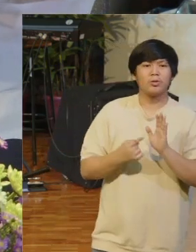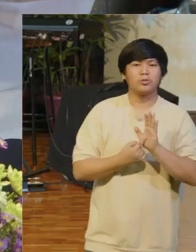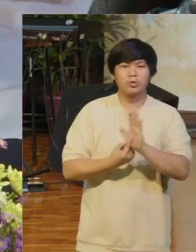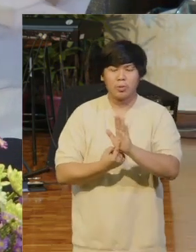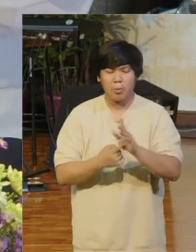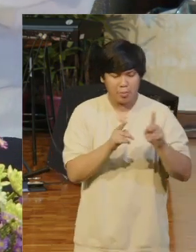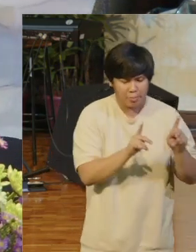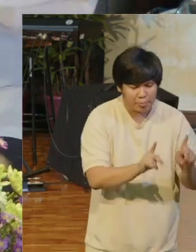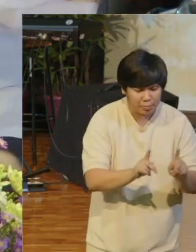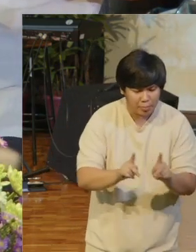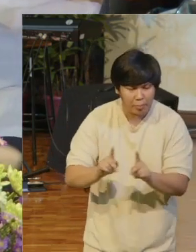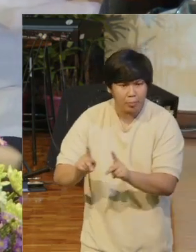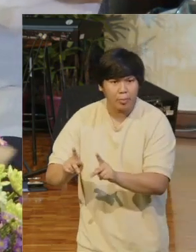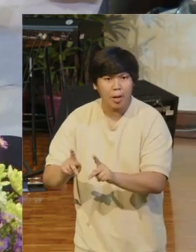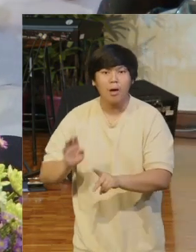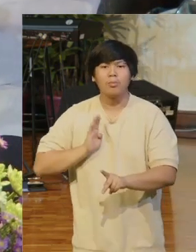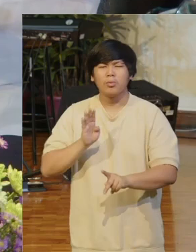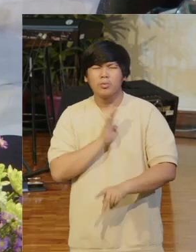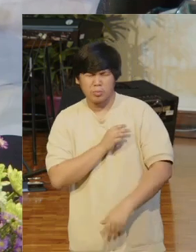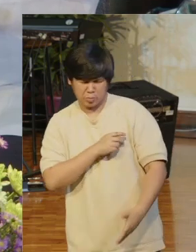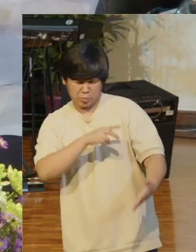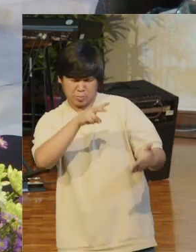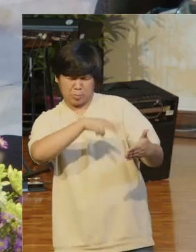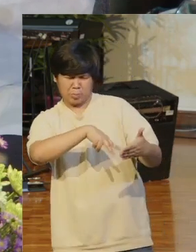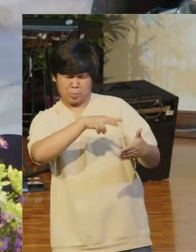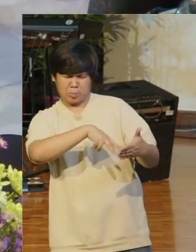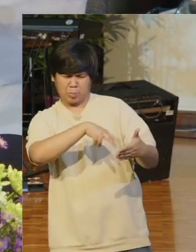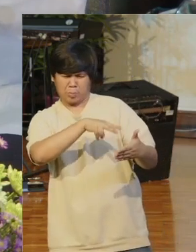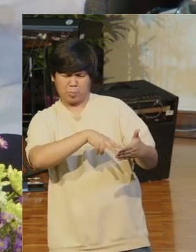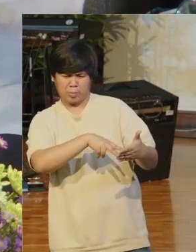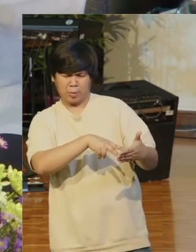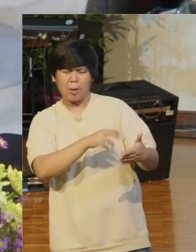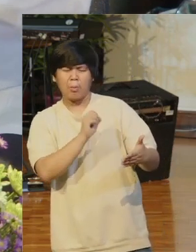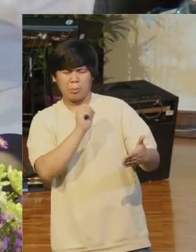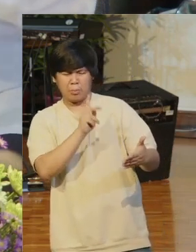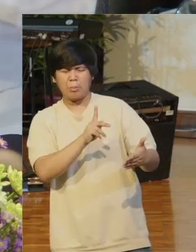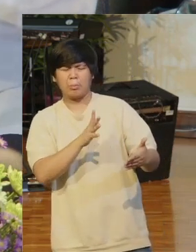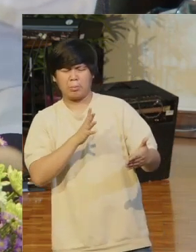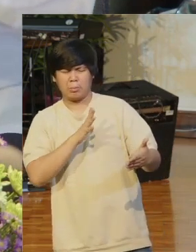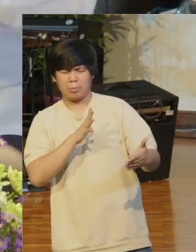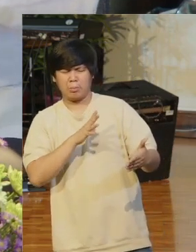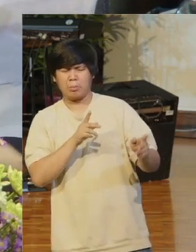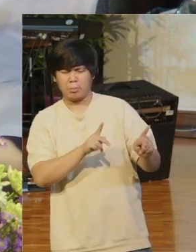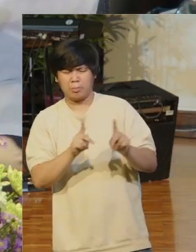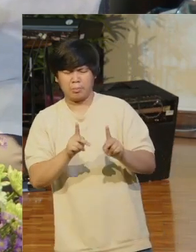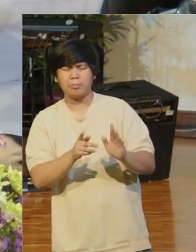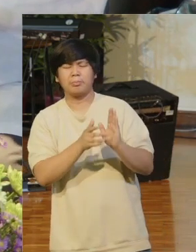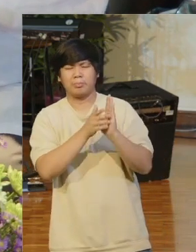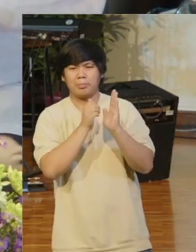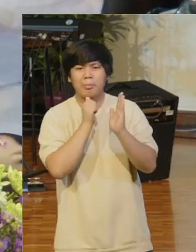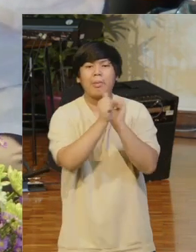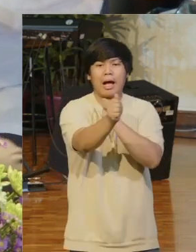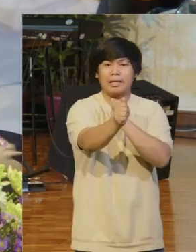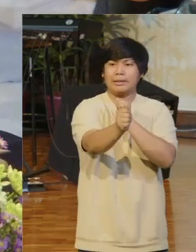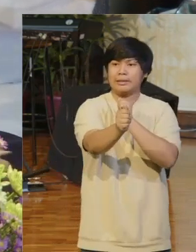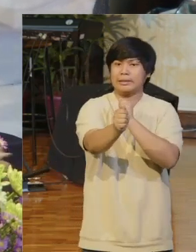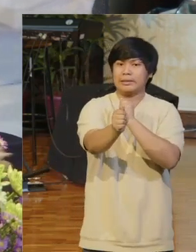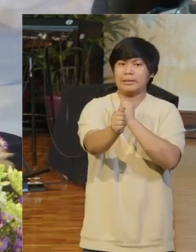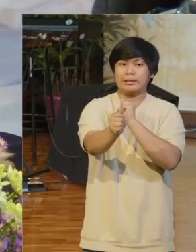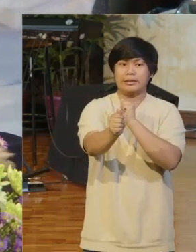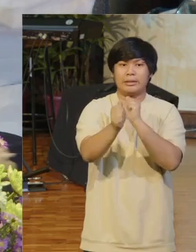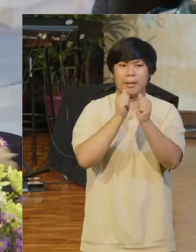plan. Pag in-approve nila yon, every month, ipe-present namin nila yung plan, kasi ipe-present namin yung actual.